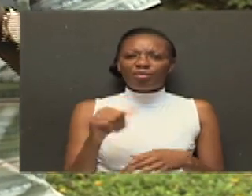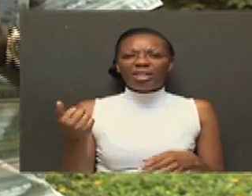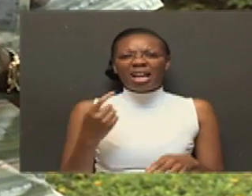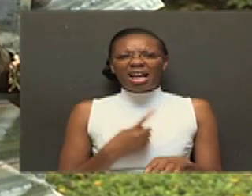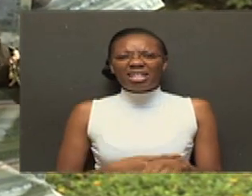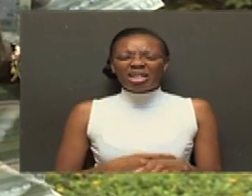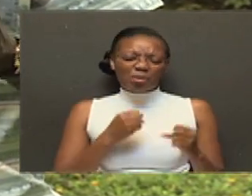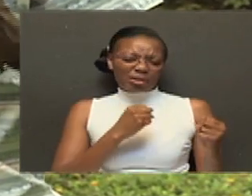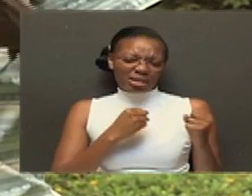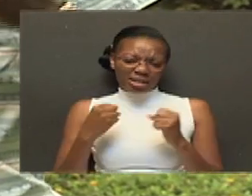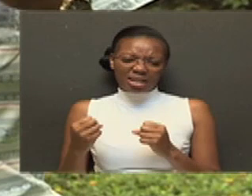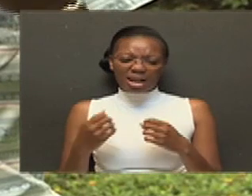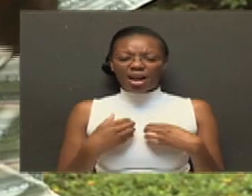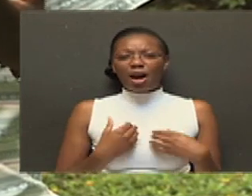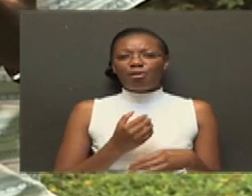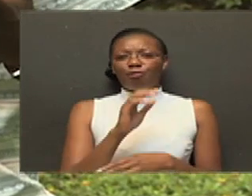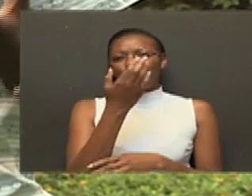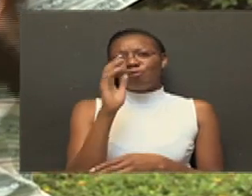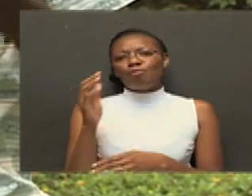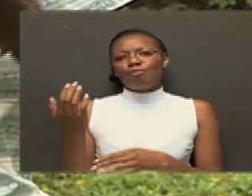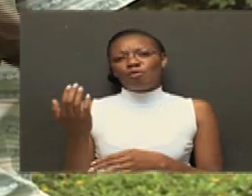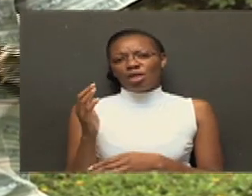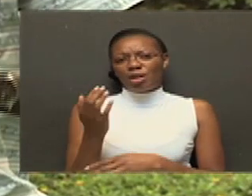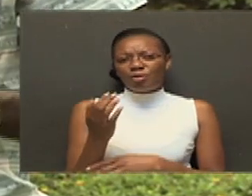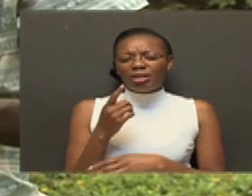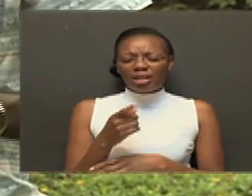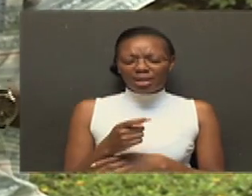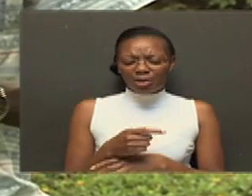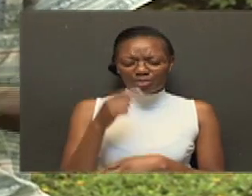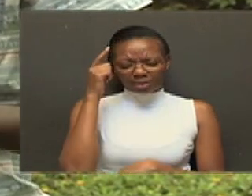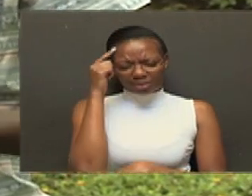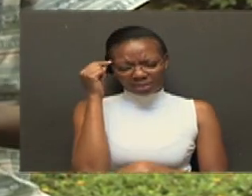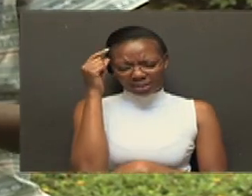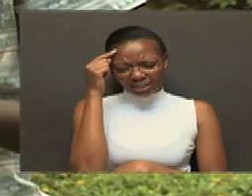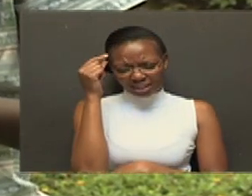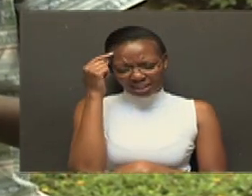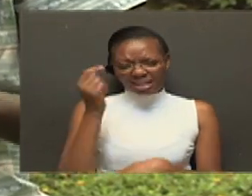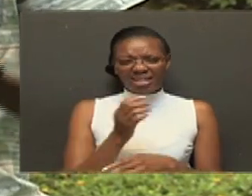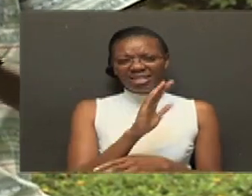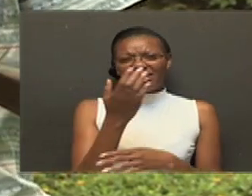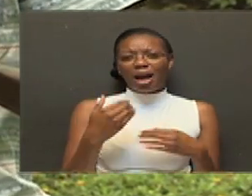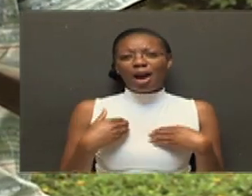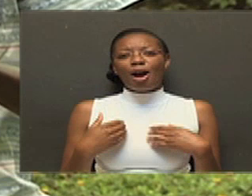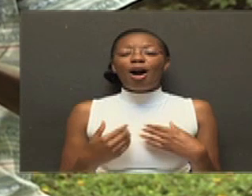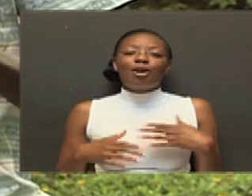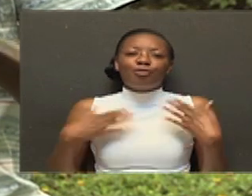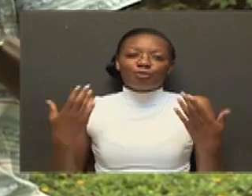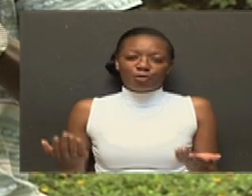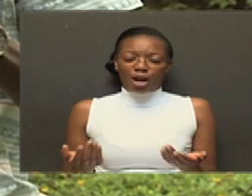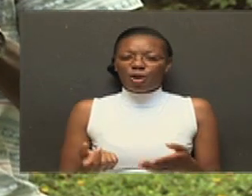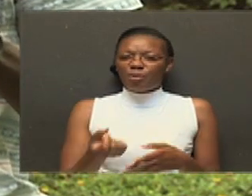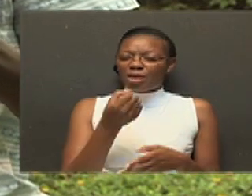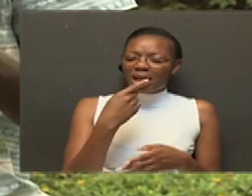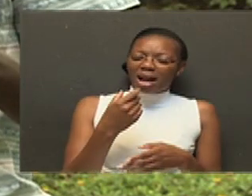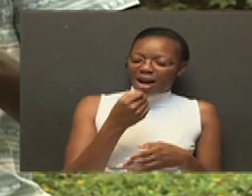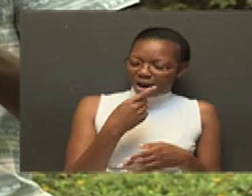nadra sana kupatikana na kwa hivyo uhitaji watafiti kuchemsha bongo ili kujua la kufanya. Si dawa tu. Miti mingine kama